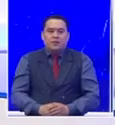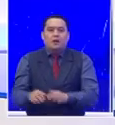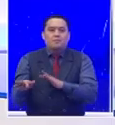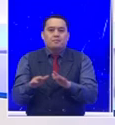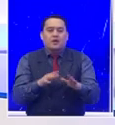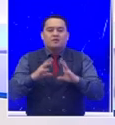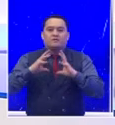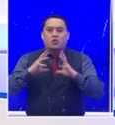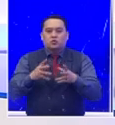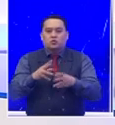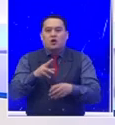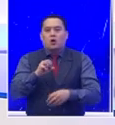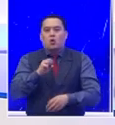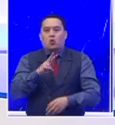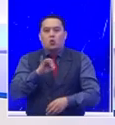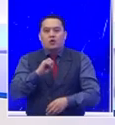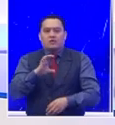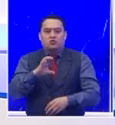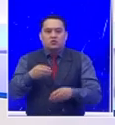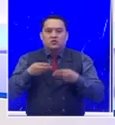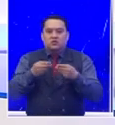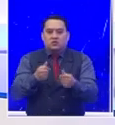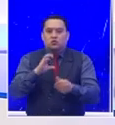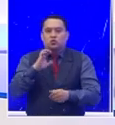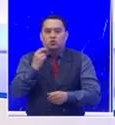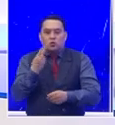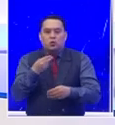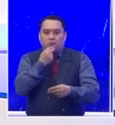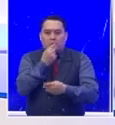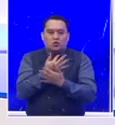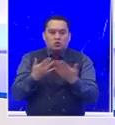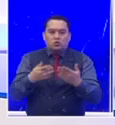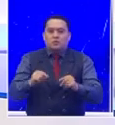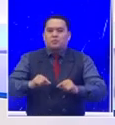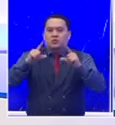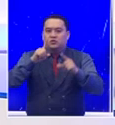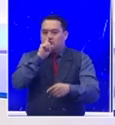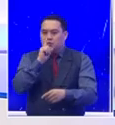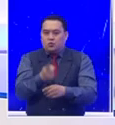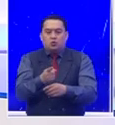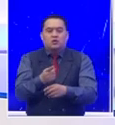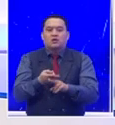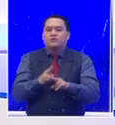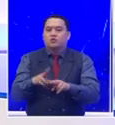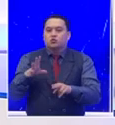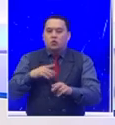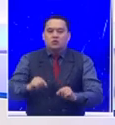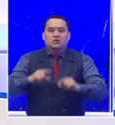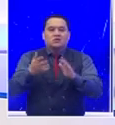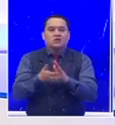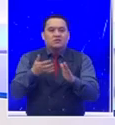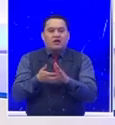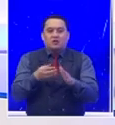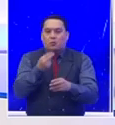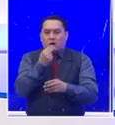Мировая ситуация с коронавирусом никак не повлияет на цены социально значимых продуктов в Алматинской области. Избежать завышения и дефицита